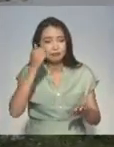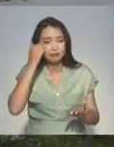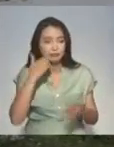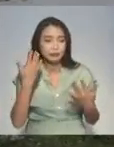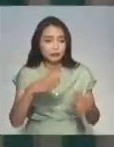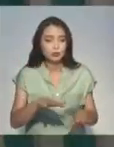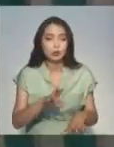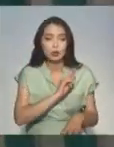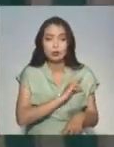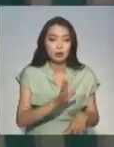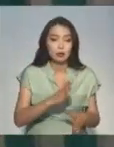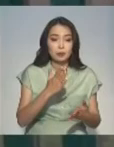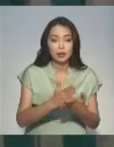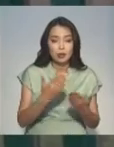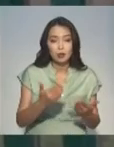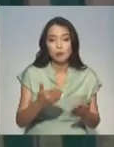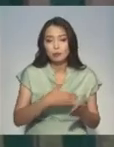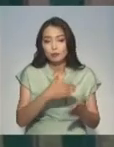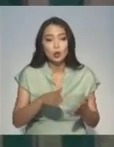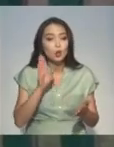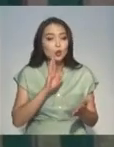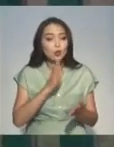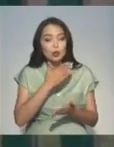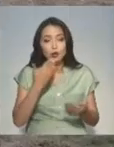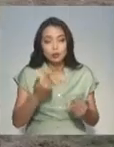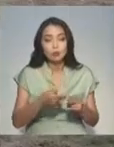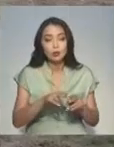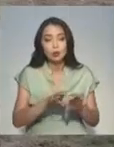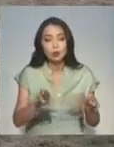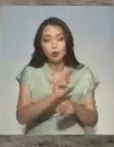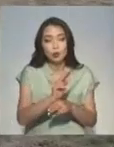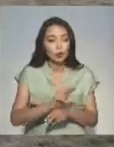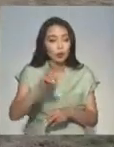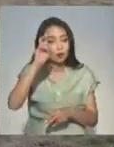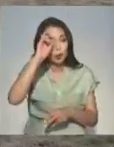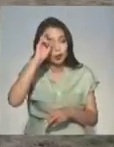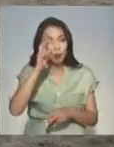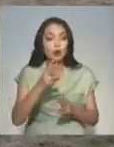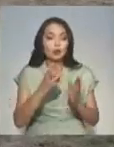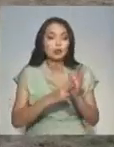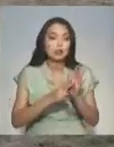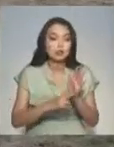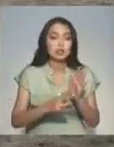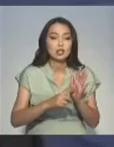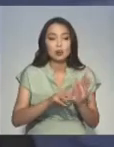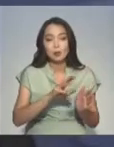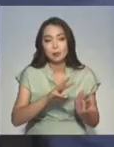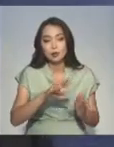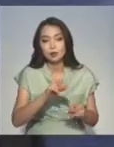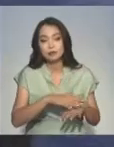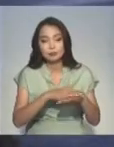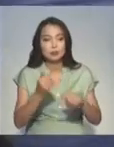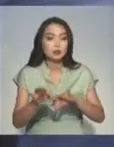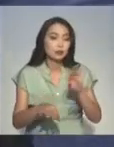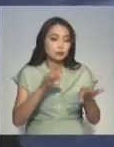күйге түскен. Салдарынан елді мекенге мүлдем ауыз су келмей қалды. Құбырды жөндеу үшін мемлекеттен 387 миллион теңге бөлінген. Қазір жобалық сметалық